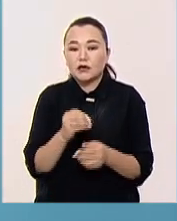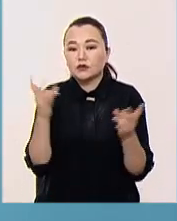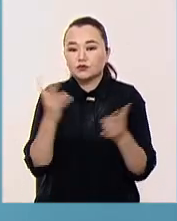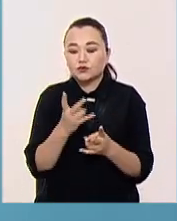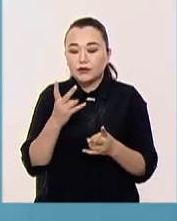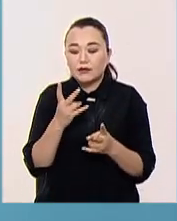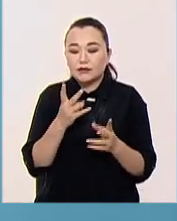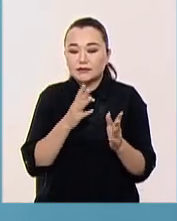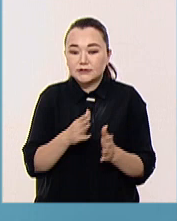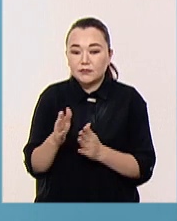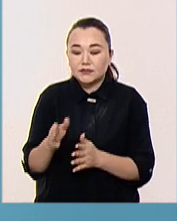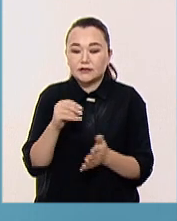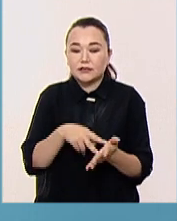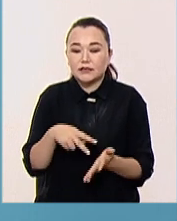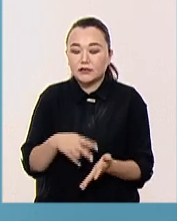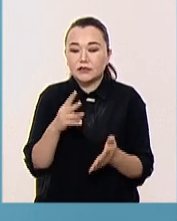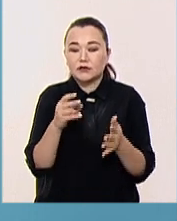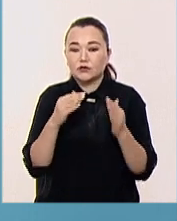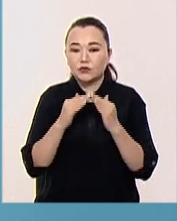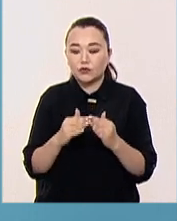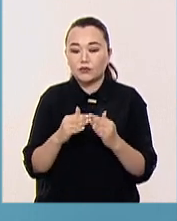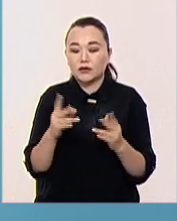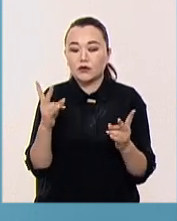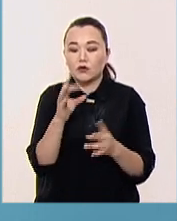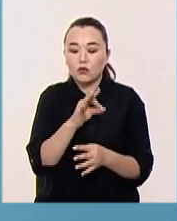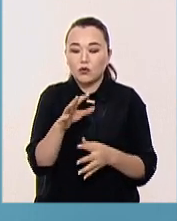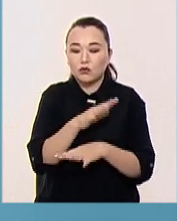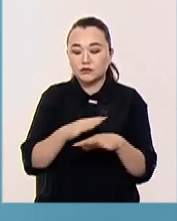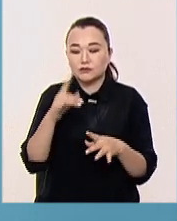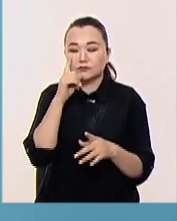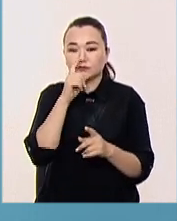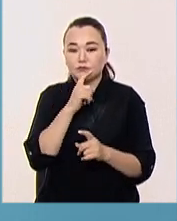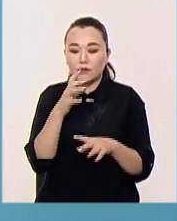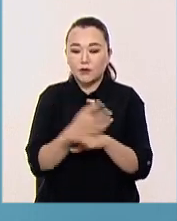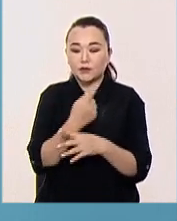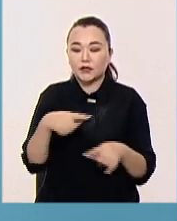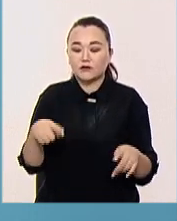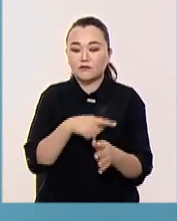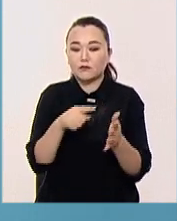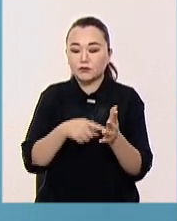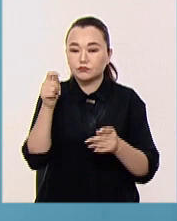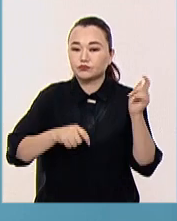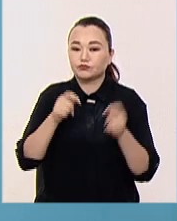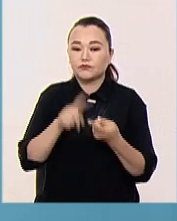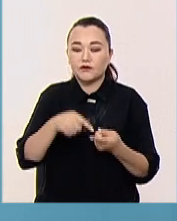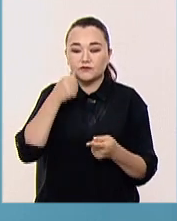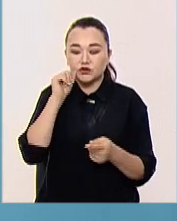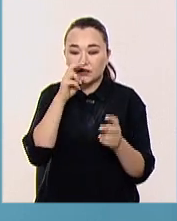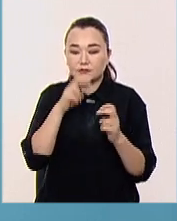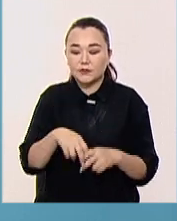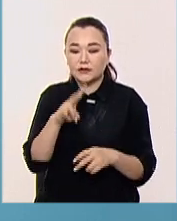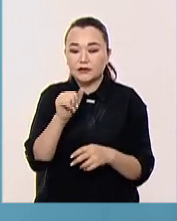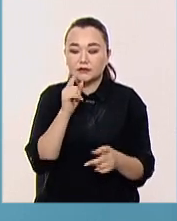Необходимо стабилизировать цены на арендное жилье. В обществе возникло недопонимание некоторых вопросов миграции, которые вчера